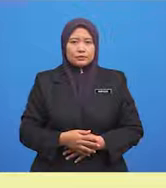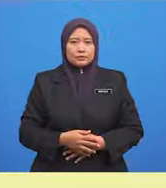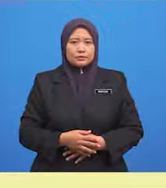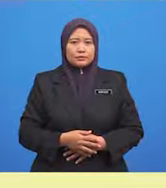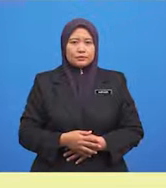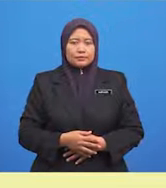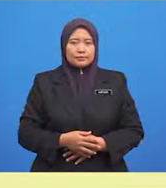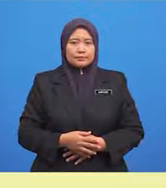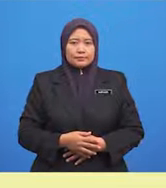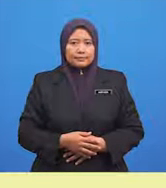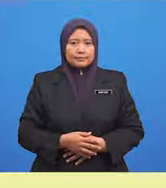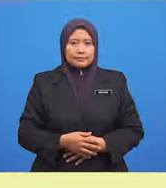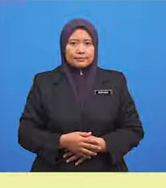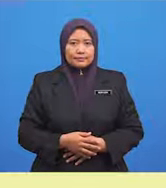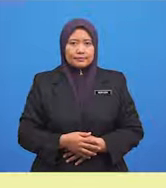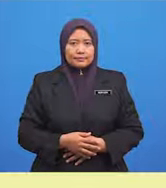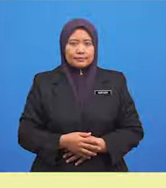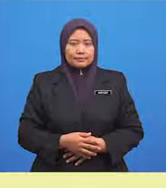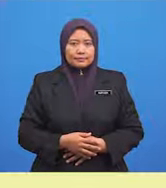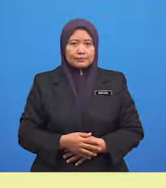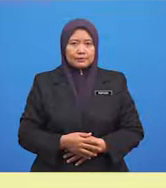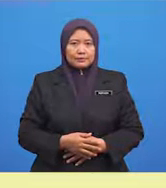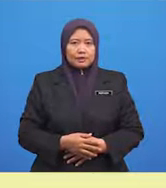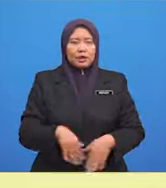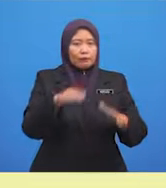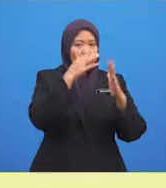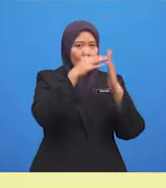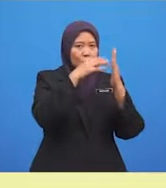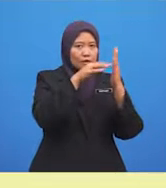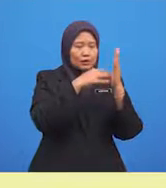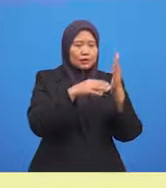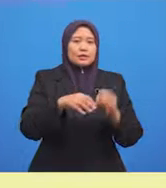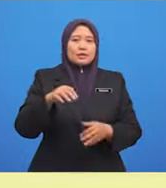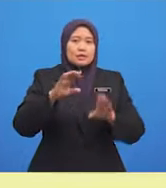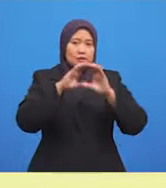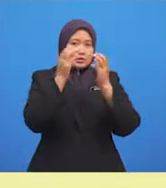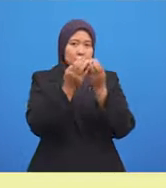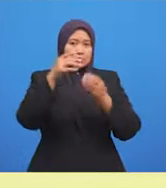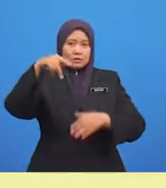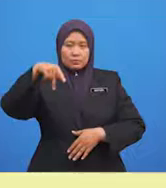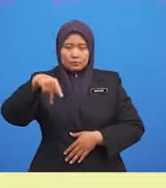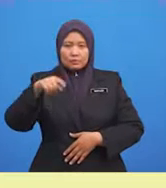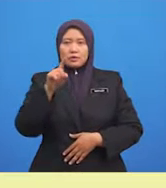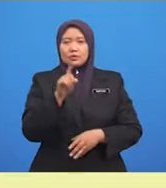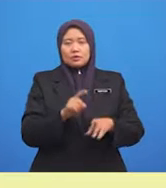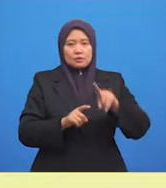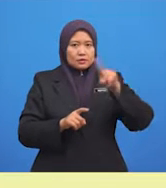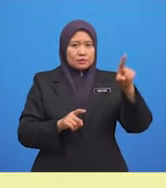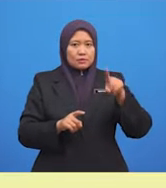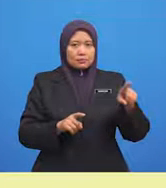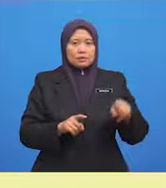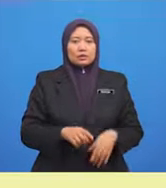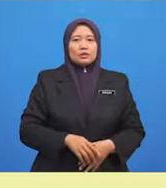Bagus, murid-murid. Bagi penyenaraian, ia boleh ditulis sebagai set